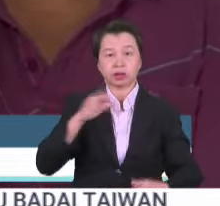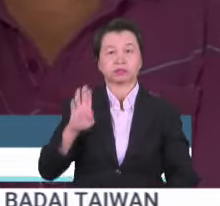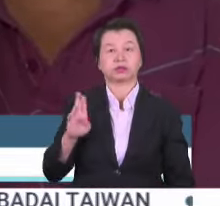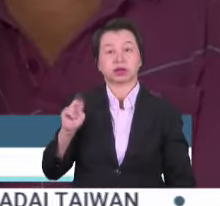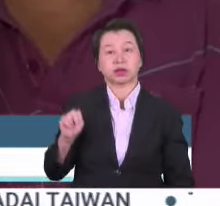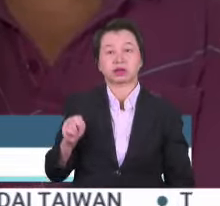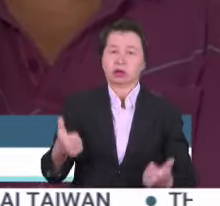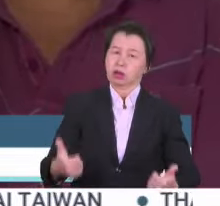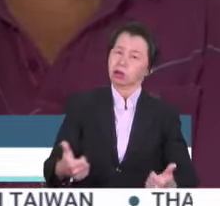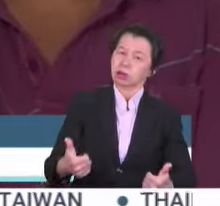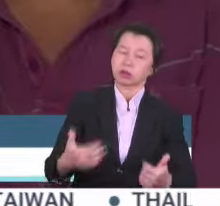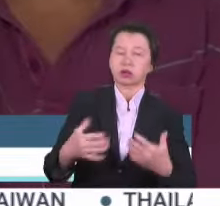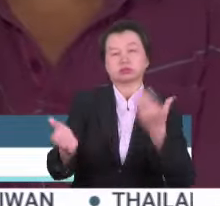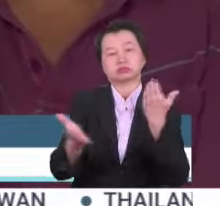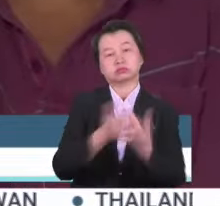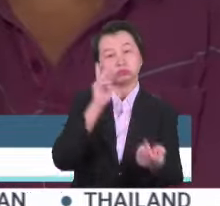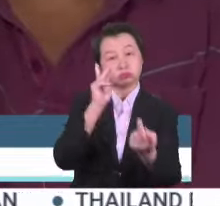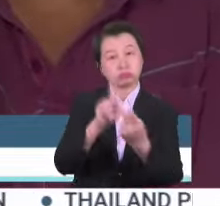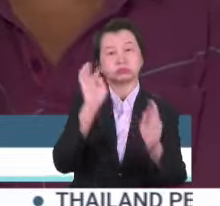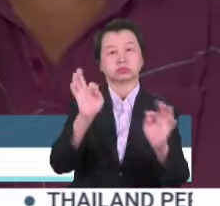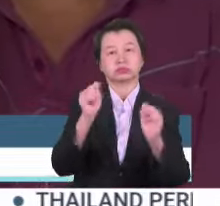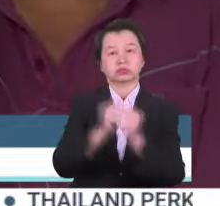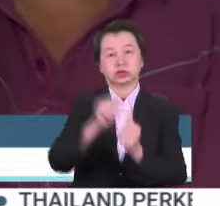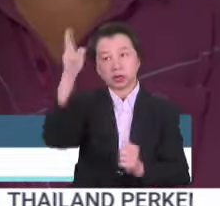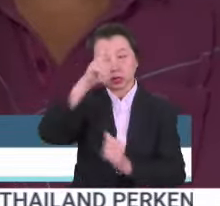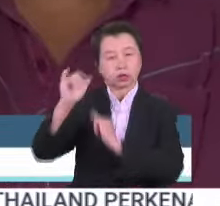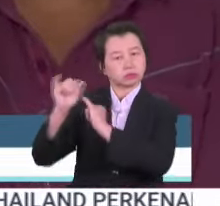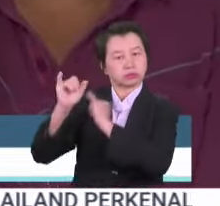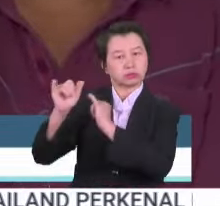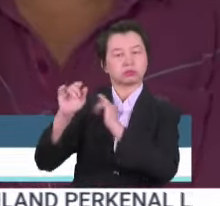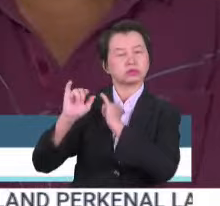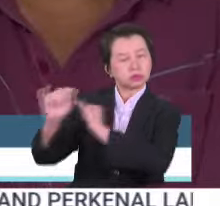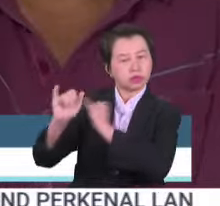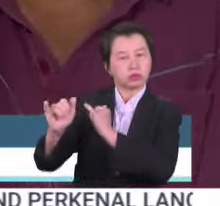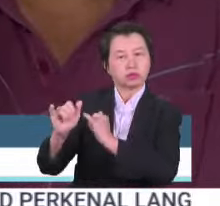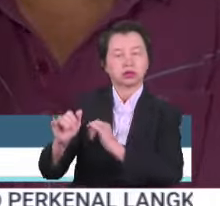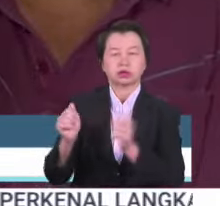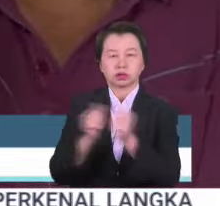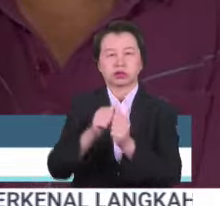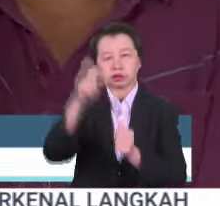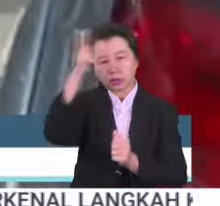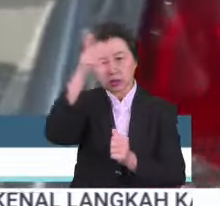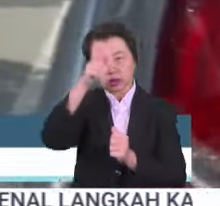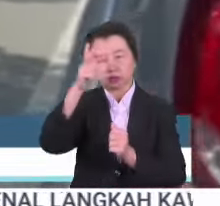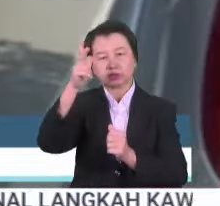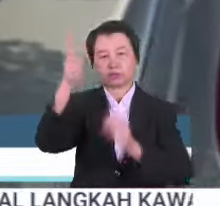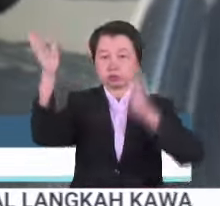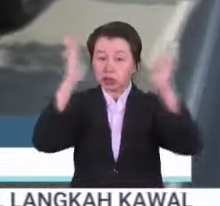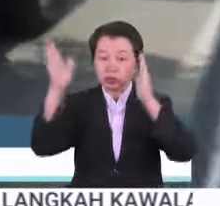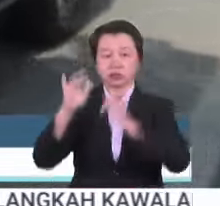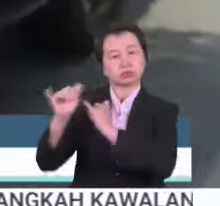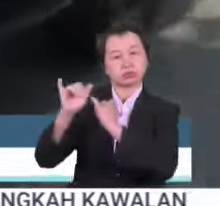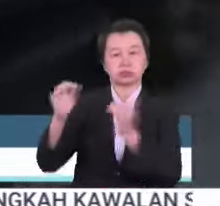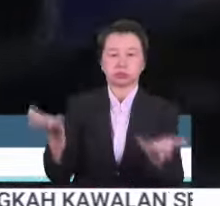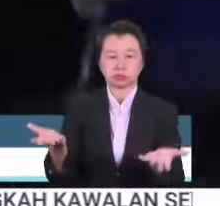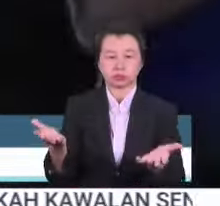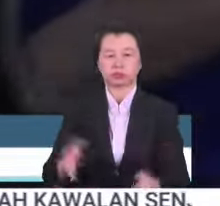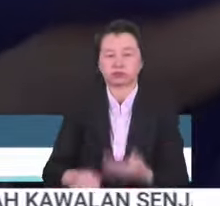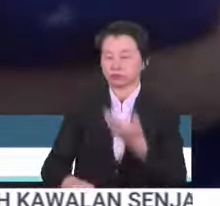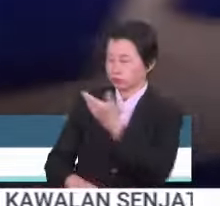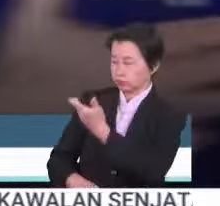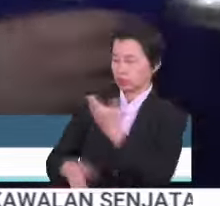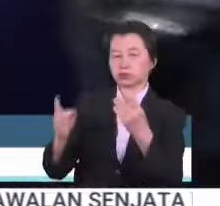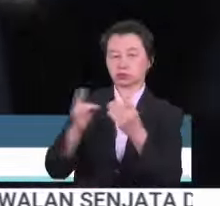Nasional, alangkah baiknya dan sempurna bersama dengan kerajaan negeri yang sealiran dan juga bersama dengan kerajaan persekutuan. Beliau ditemui